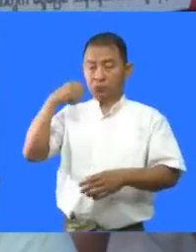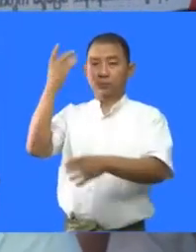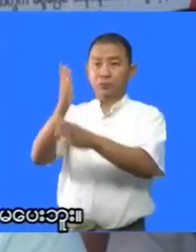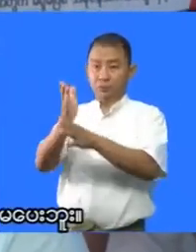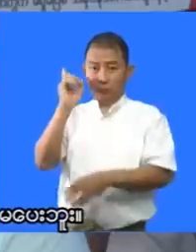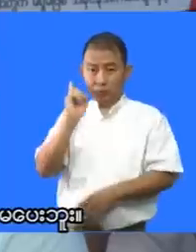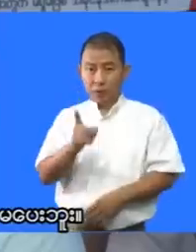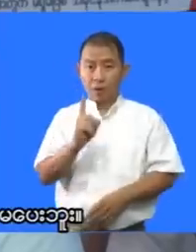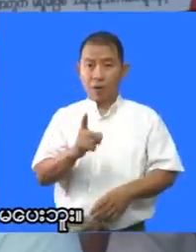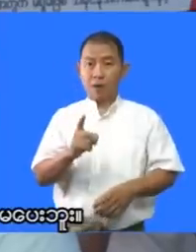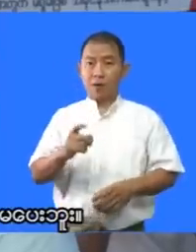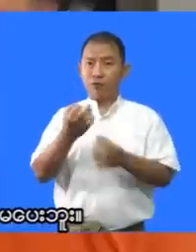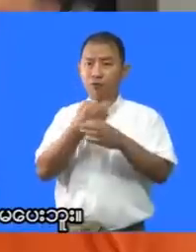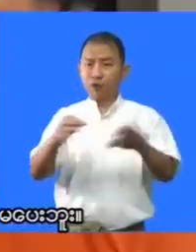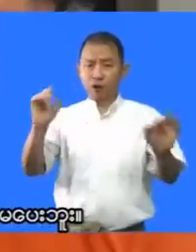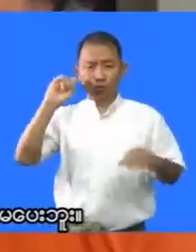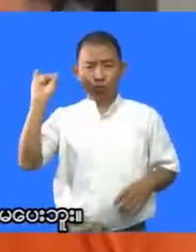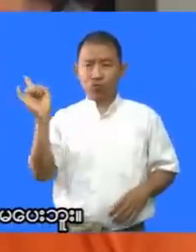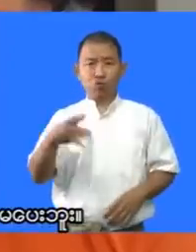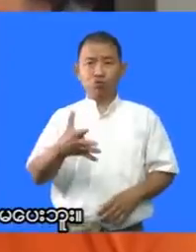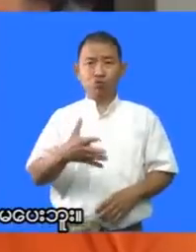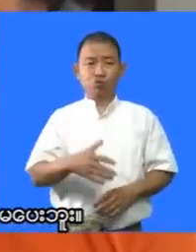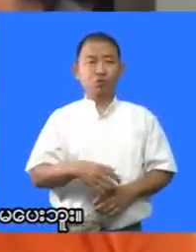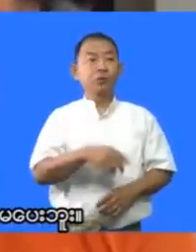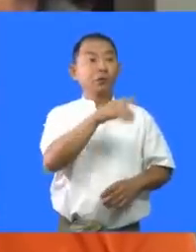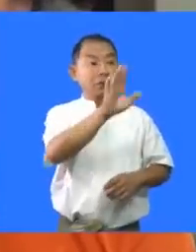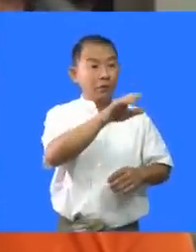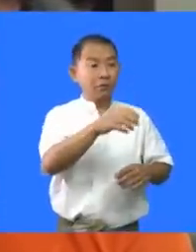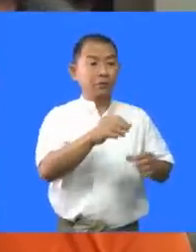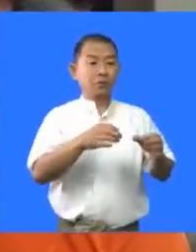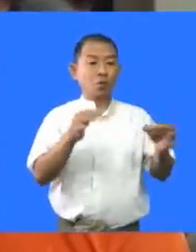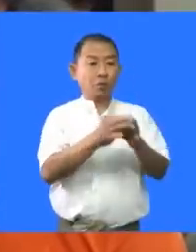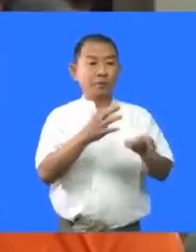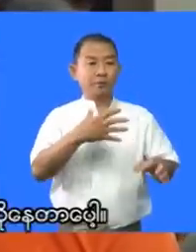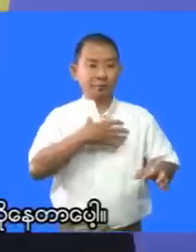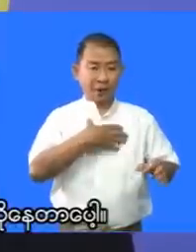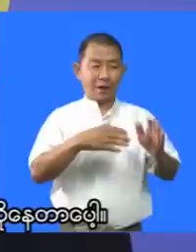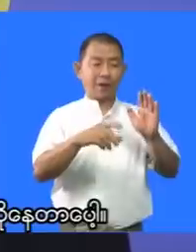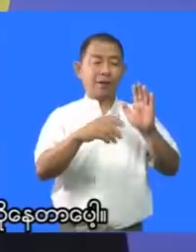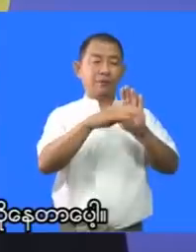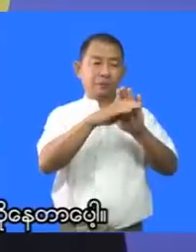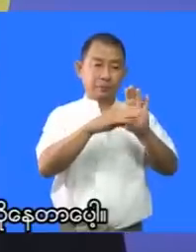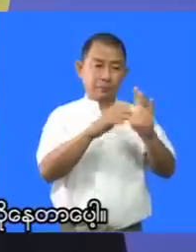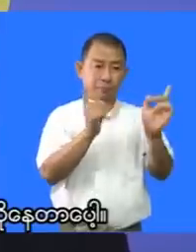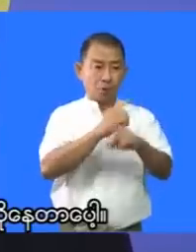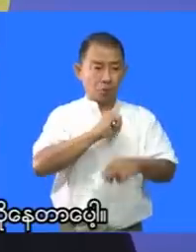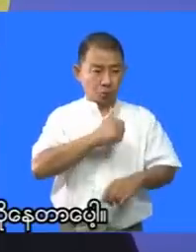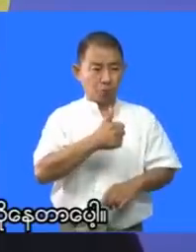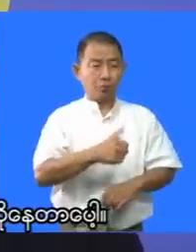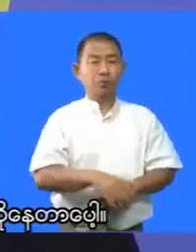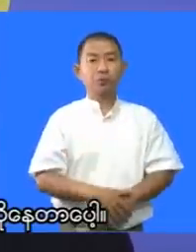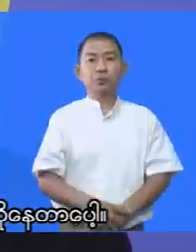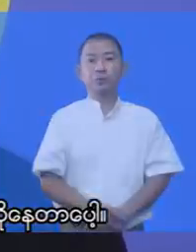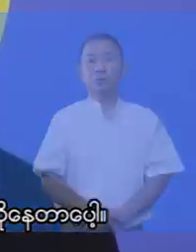တာလေမတ်ကျူတို့ကဟိုတနာလို့မတ်ကျူတို့ကအလကားဘယ်သူမှလာရဲ့ပေးရလို့မရှိဘူ းရှိဘူးမရှိဘူး ကျွန်တော်ပြောတာ အဲ့တော့အဲ့ဒီထုတ်လုပ်သူတွေ